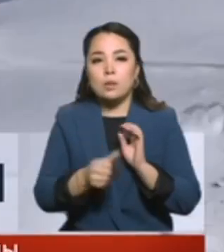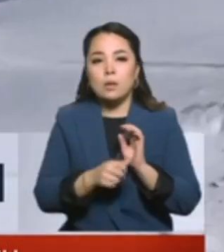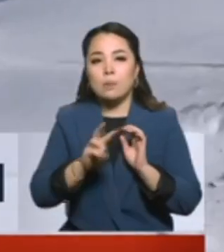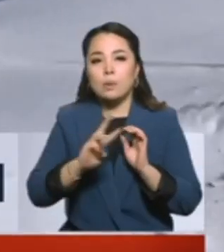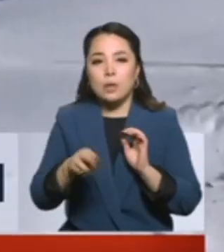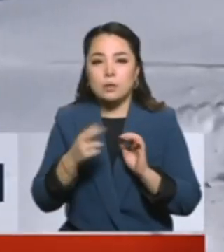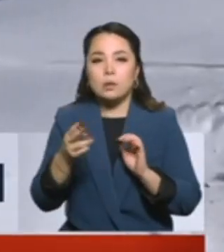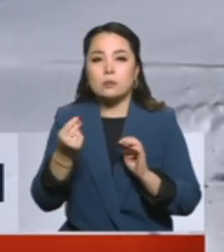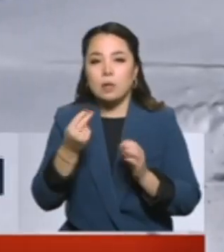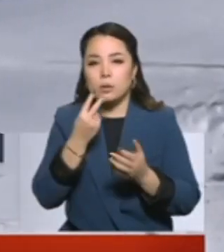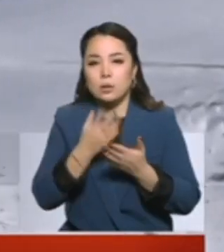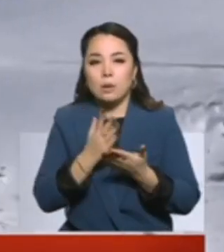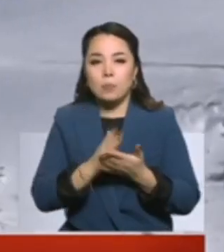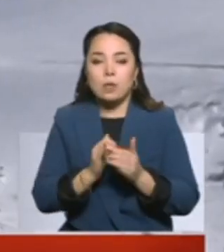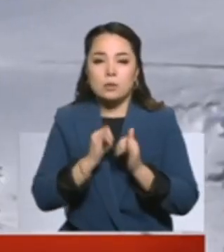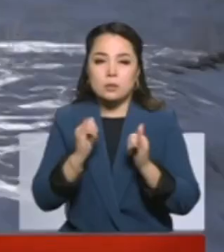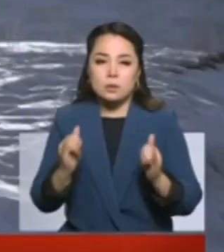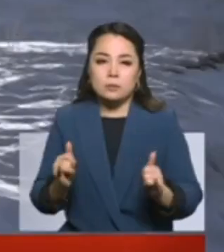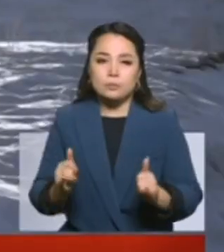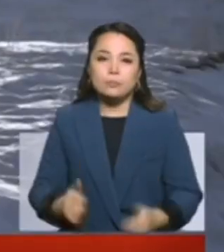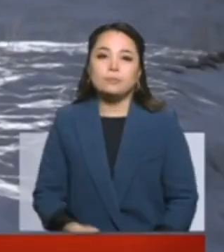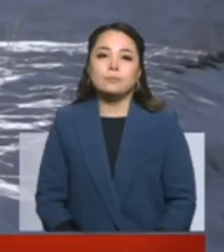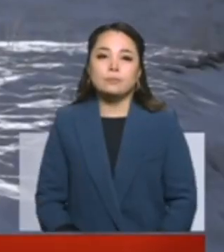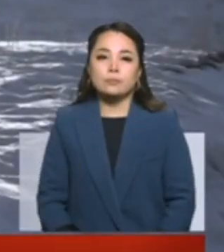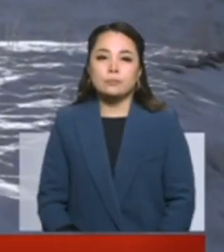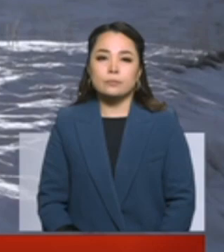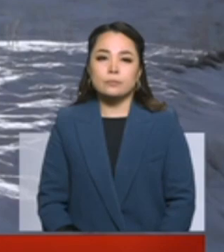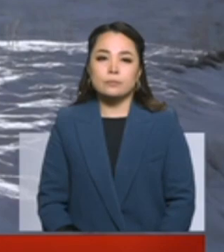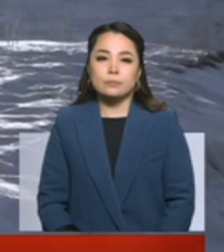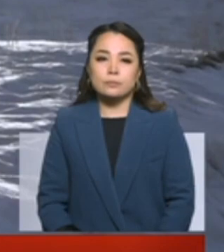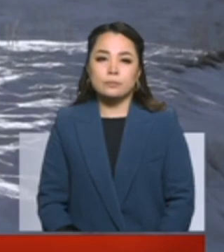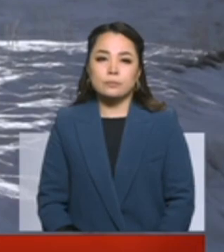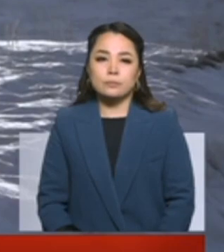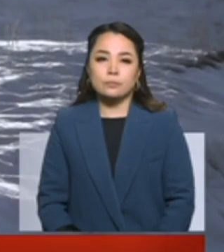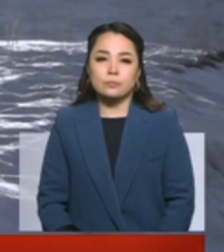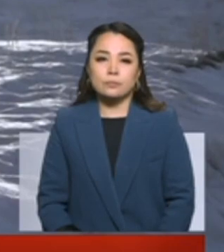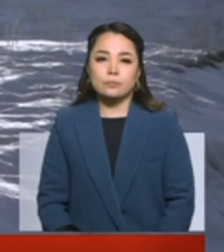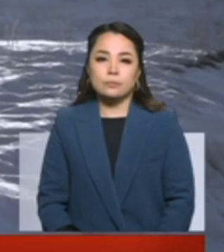миллиард теңгеден асты. Қуаныш Қанатұлы, Самат Оразалинов, Қазақстан ұлттық арнасы, Жетісу облысы.